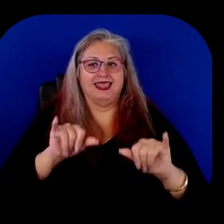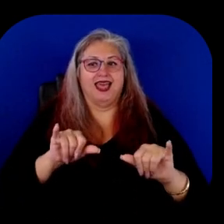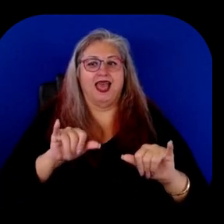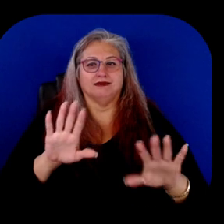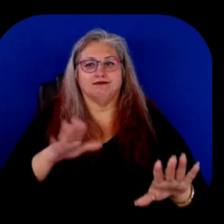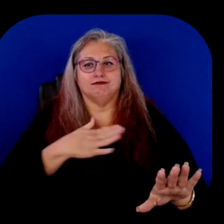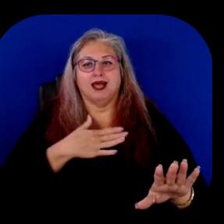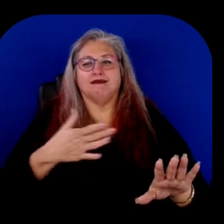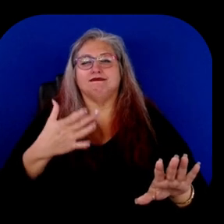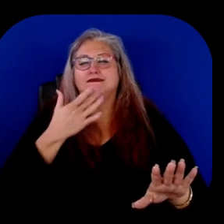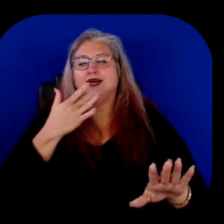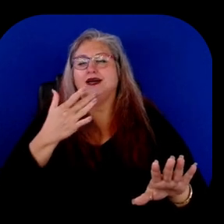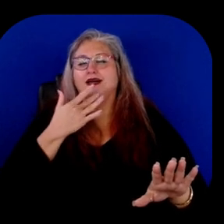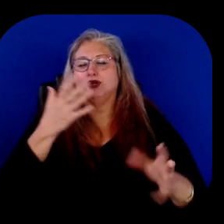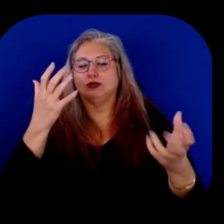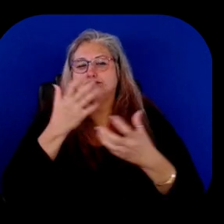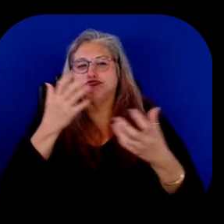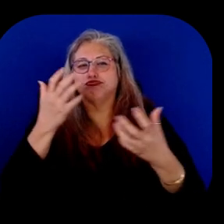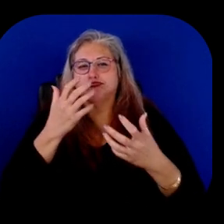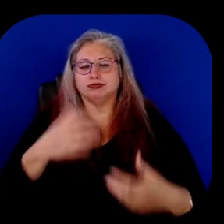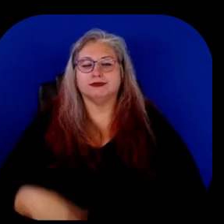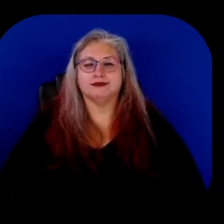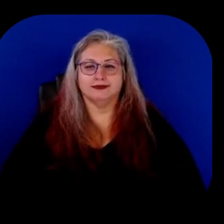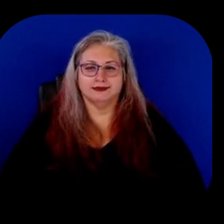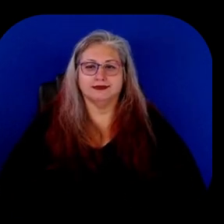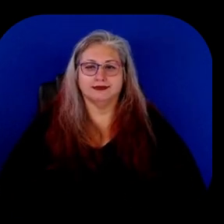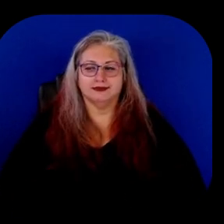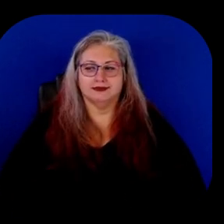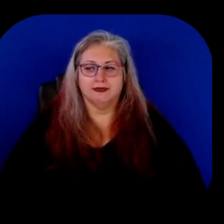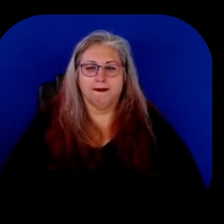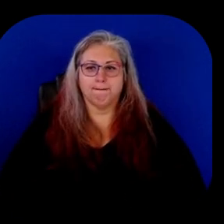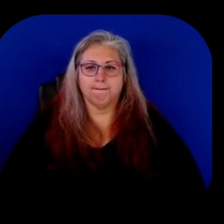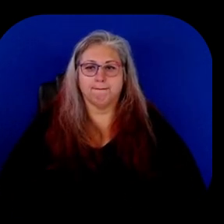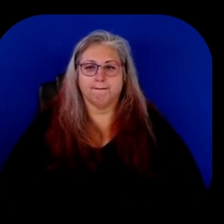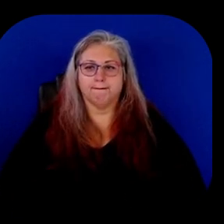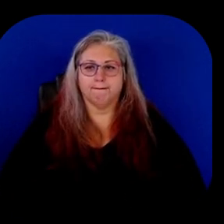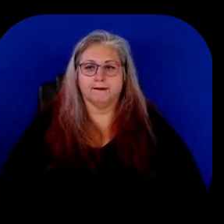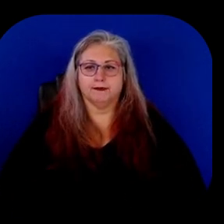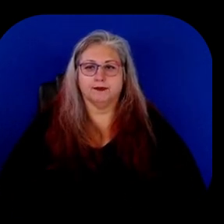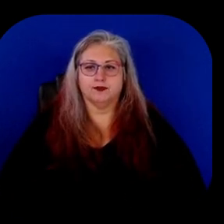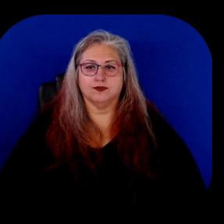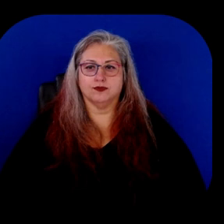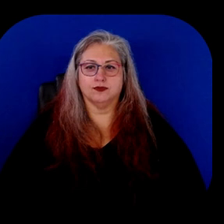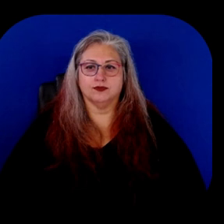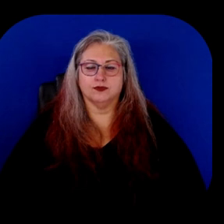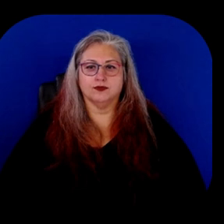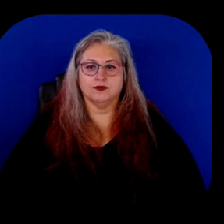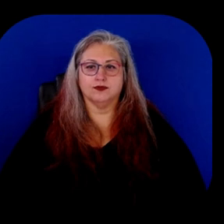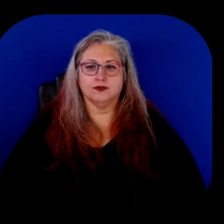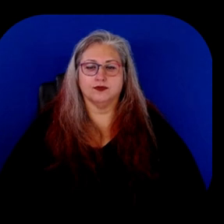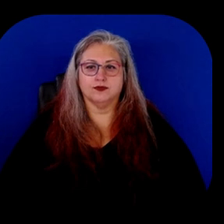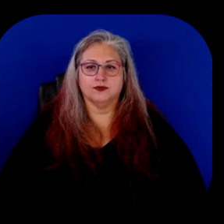my favorite ever part. طبعا بابا عرف بالصدفة إني أنا انضميت